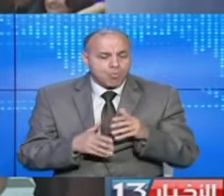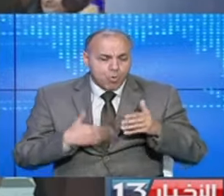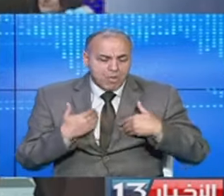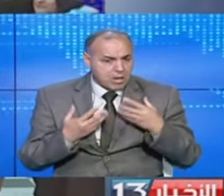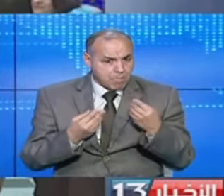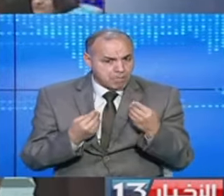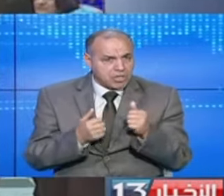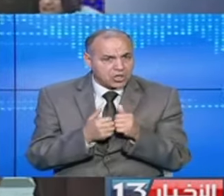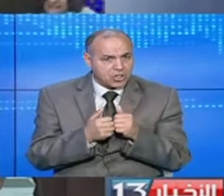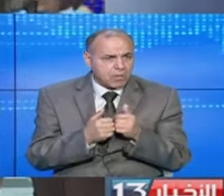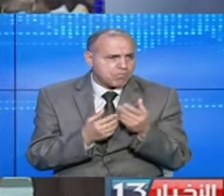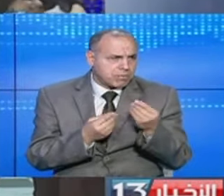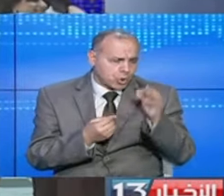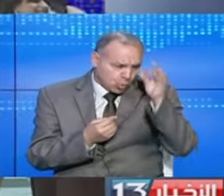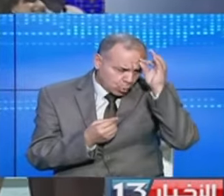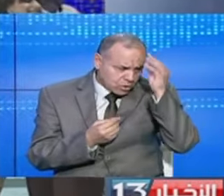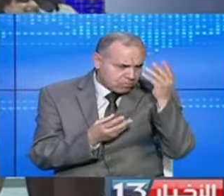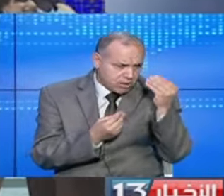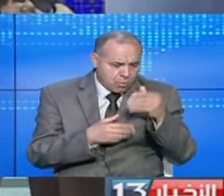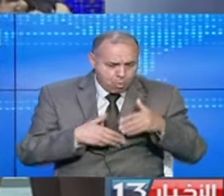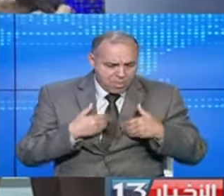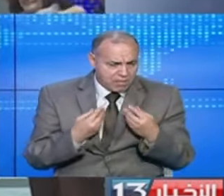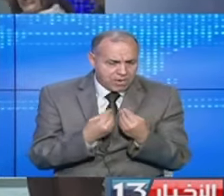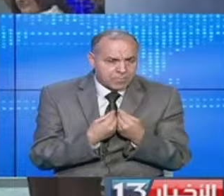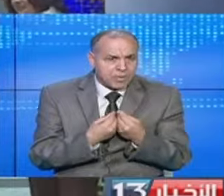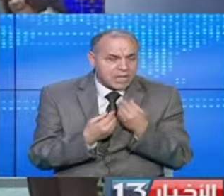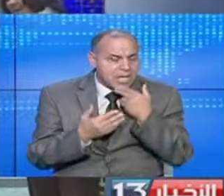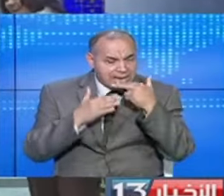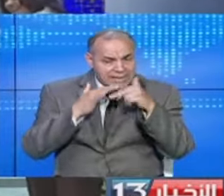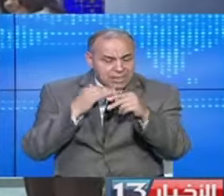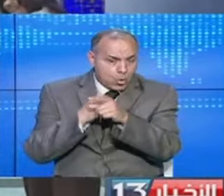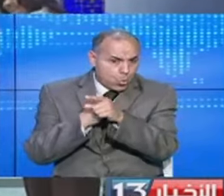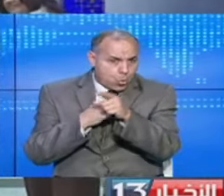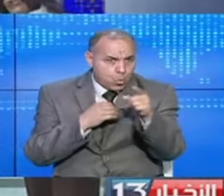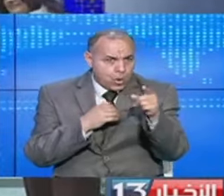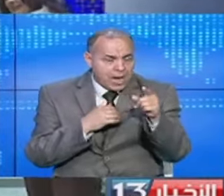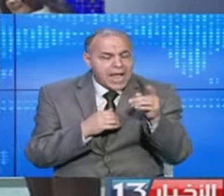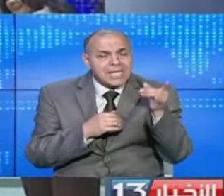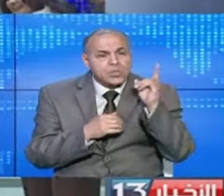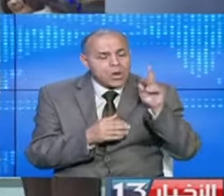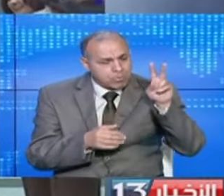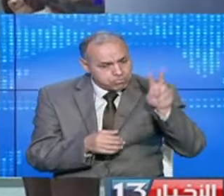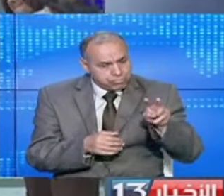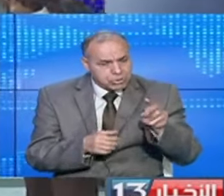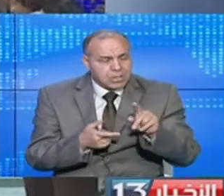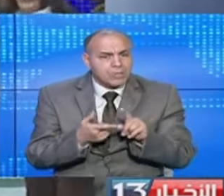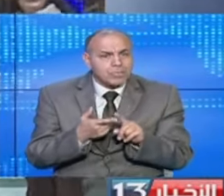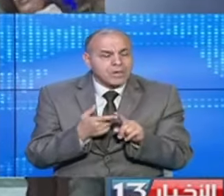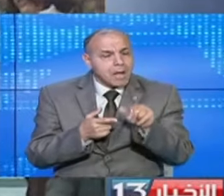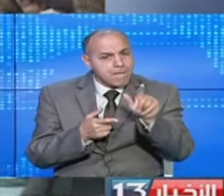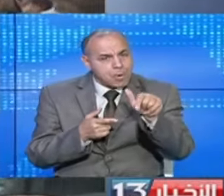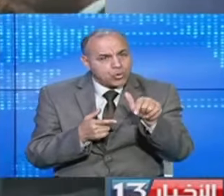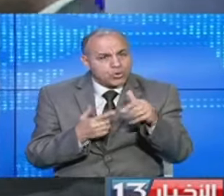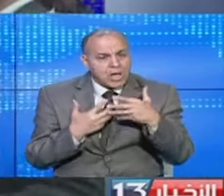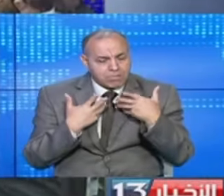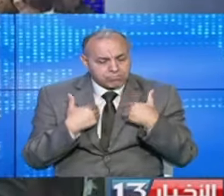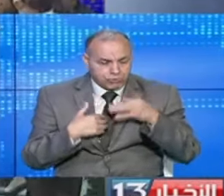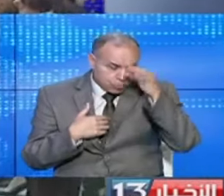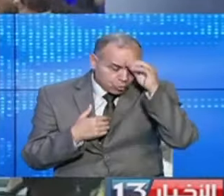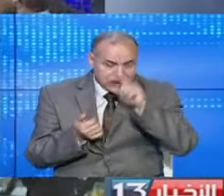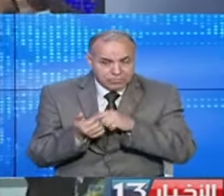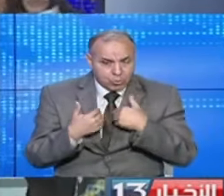كانوا معايا كما وحيد الدريدي كما شادلي العرفاوي. حبيت نوصل رسالة، قصة واقعية، هي الحكاية صايرة موجودة في واقعنا